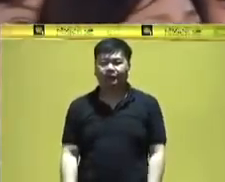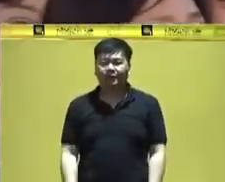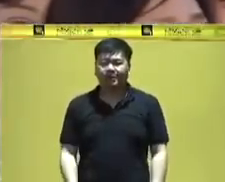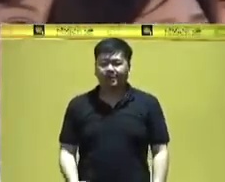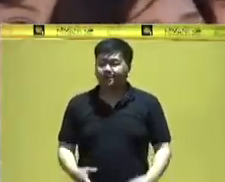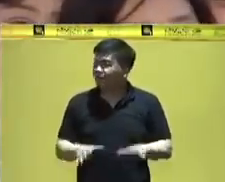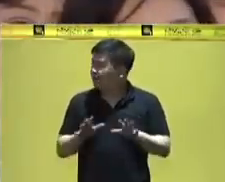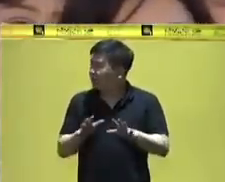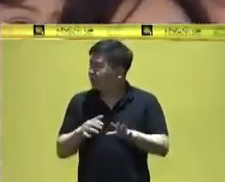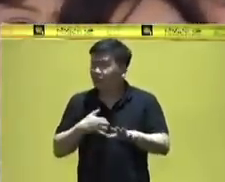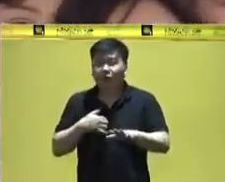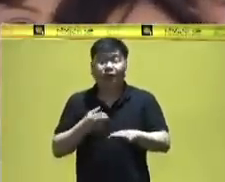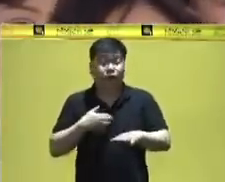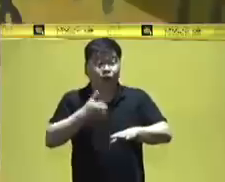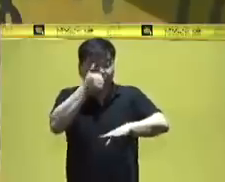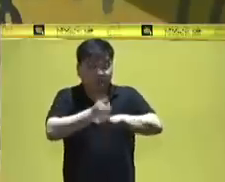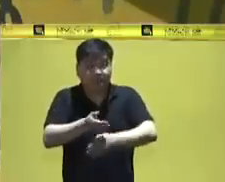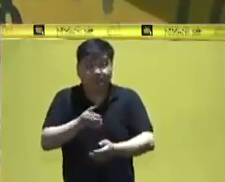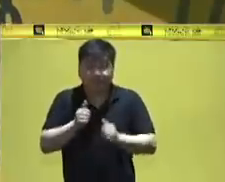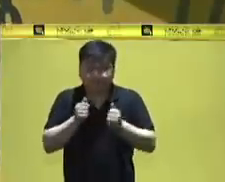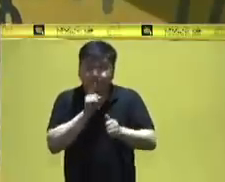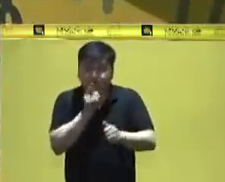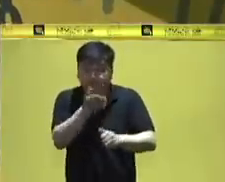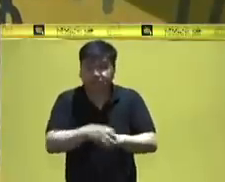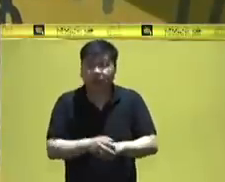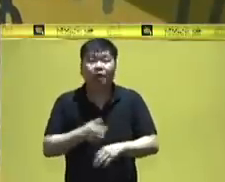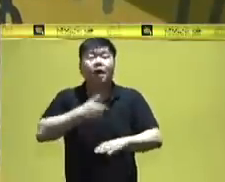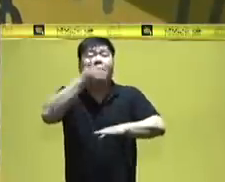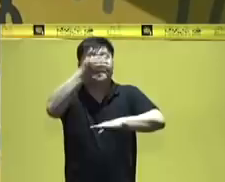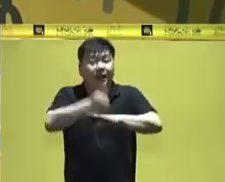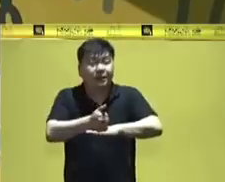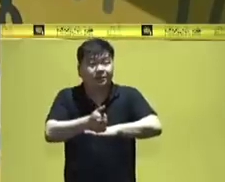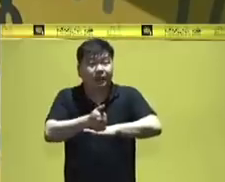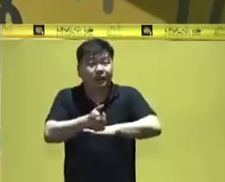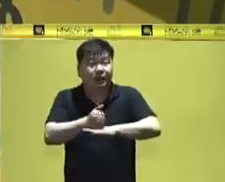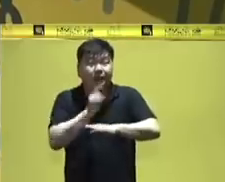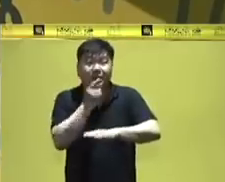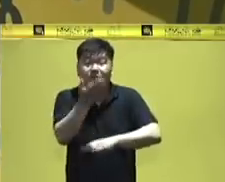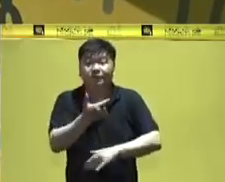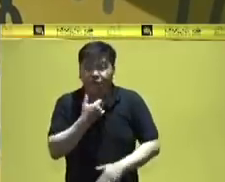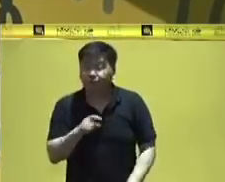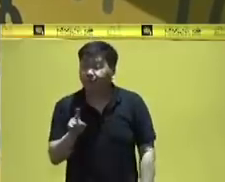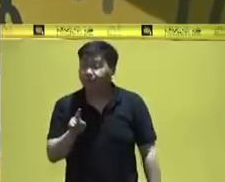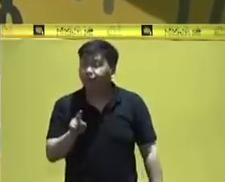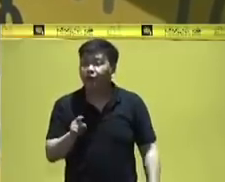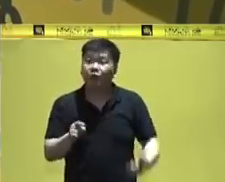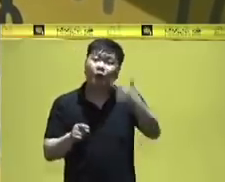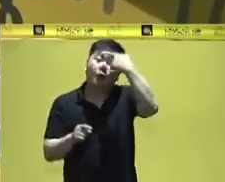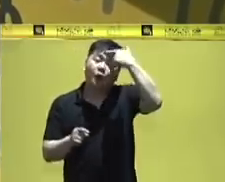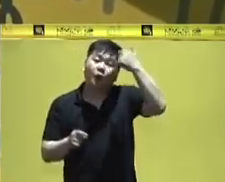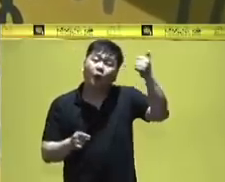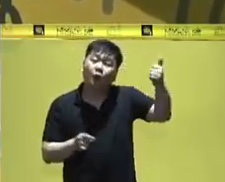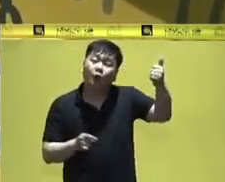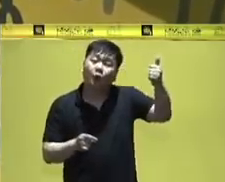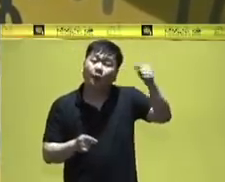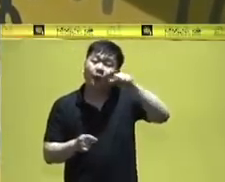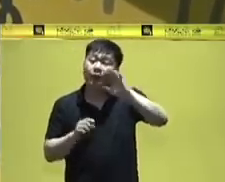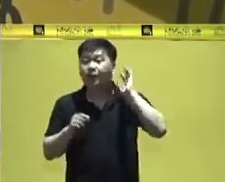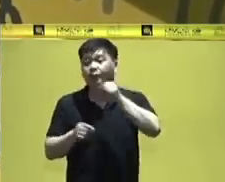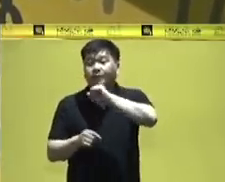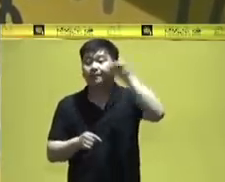작심하시고 한 말씀. 저도 마지막 인사를 할까요? 예, 예. 저는 마지막 인사 말씀을 그걸로 드리고 싶은데요. 노무현 대통령이 당선되실